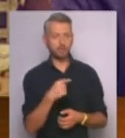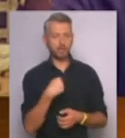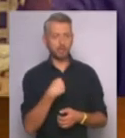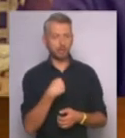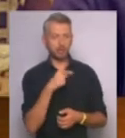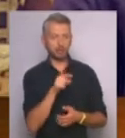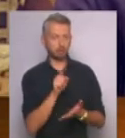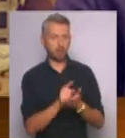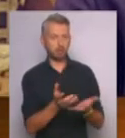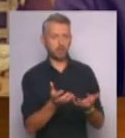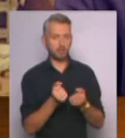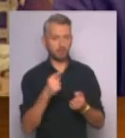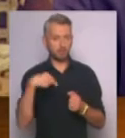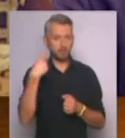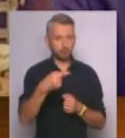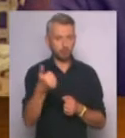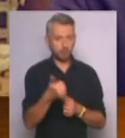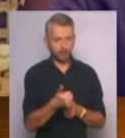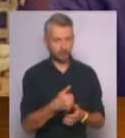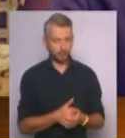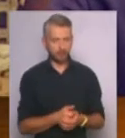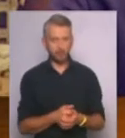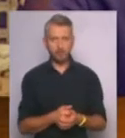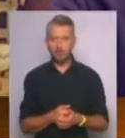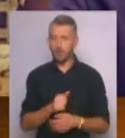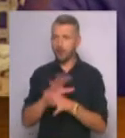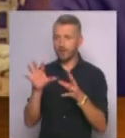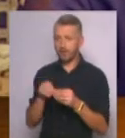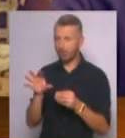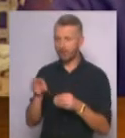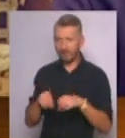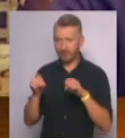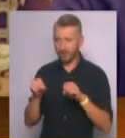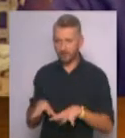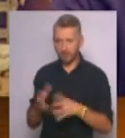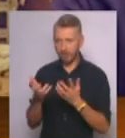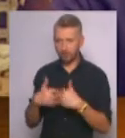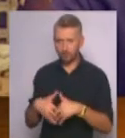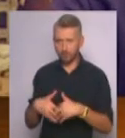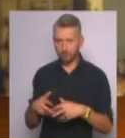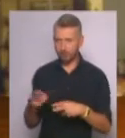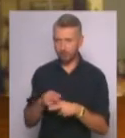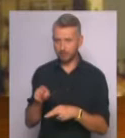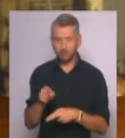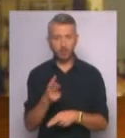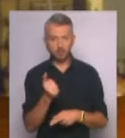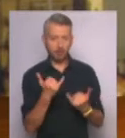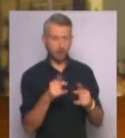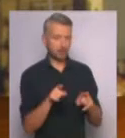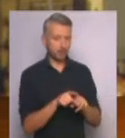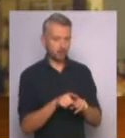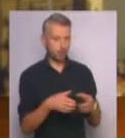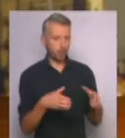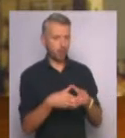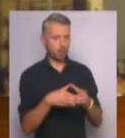маю там прийняти там на наступному тижні. Тобто, але, загалом, да, все вирішується в автоматичному режимі. Да, зараз побудована так команда,